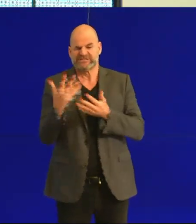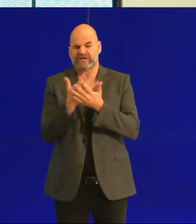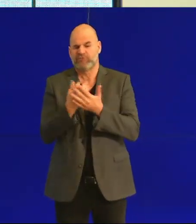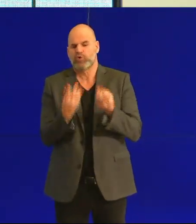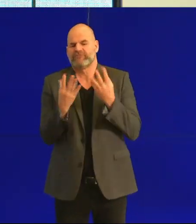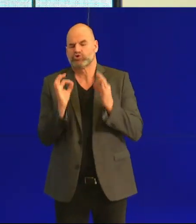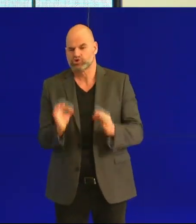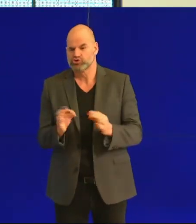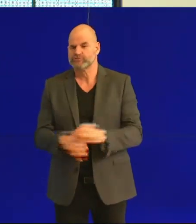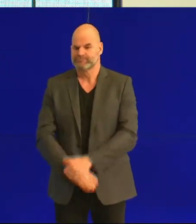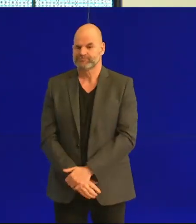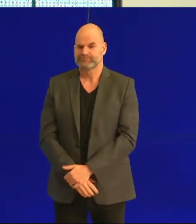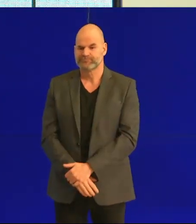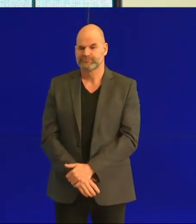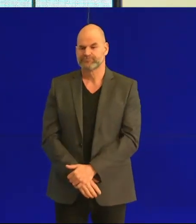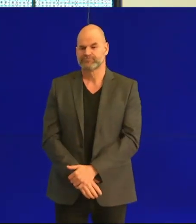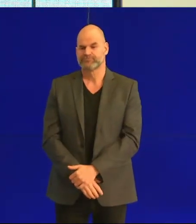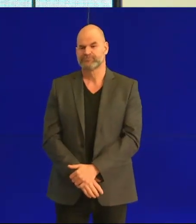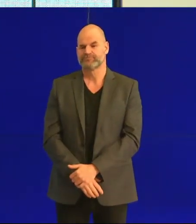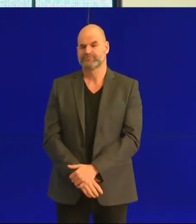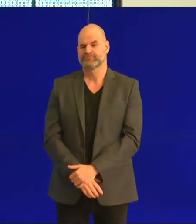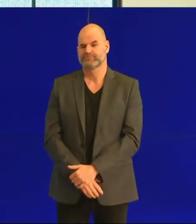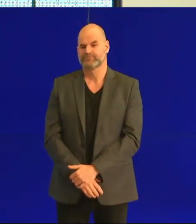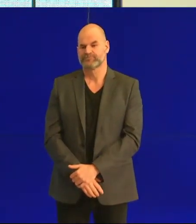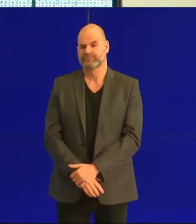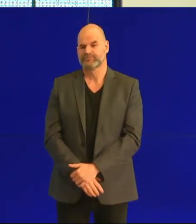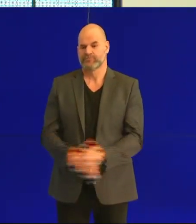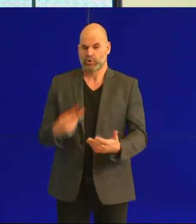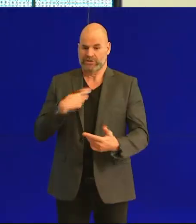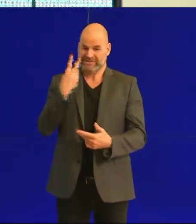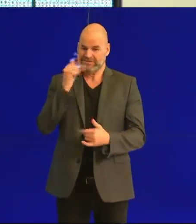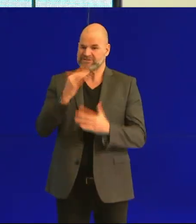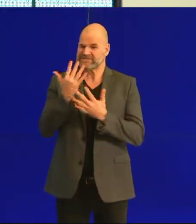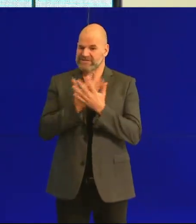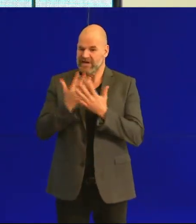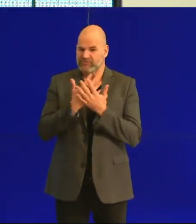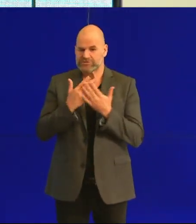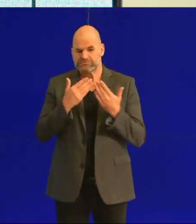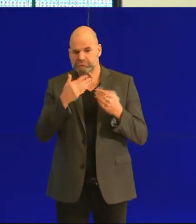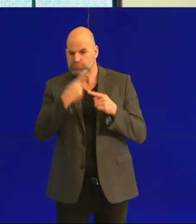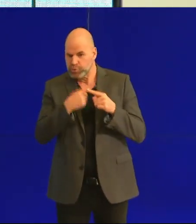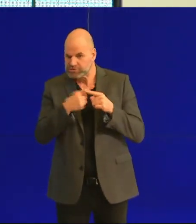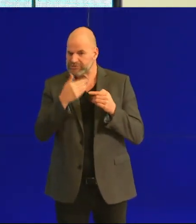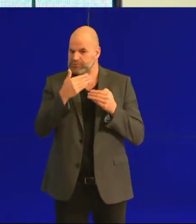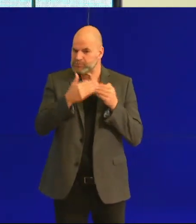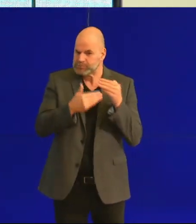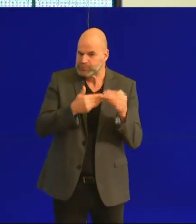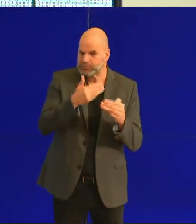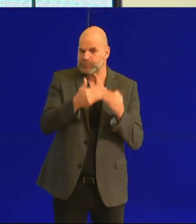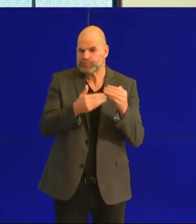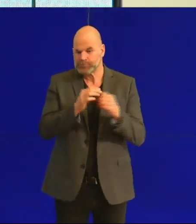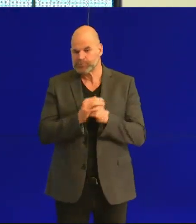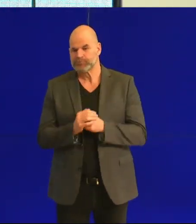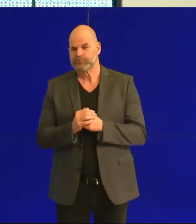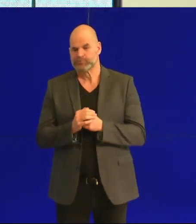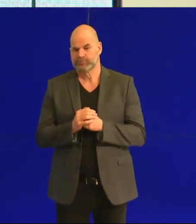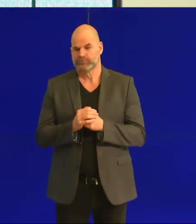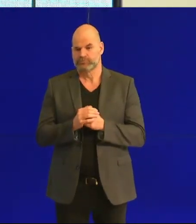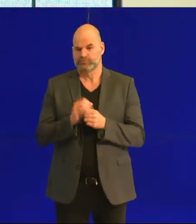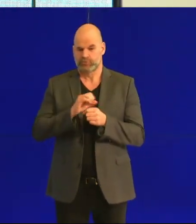le sait faire évoluer le positif virus porte nous disposerons avec d'autres minutes philippe lhez